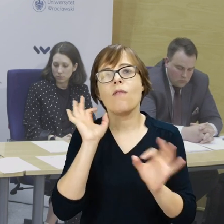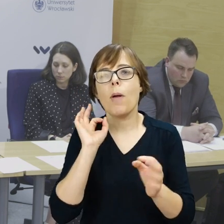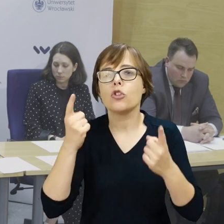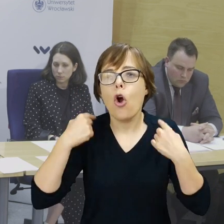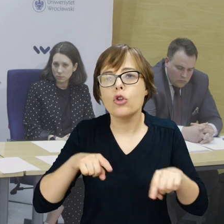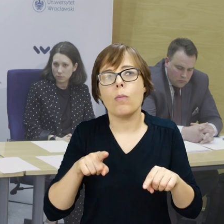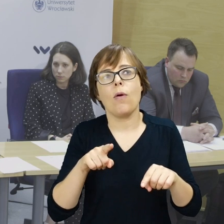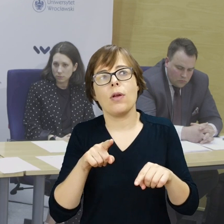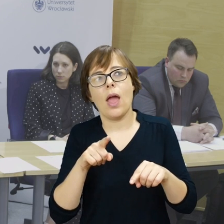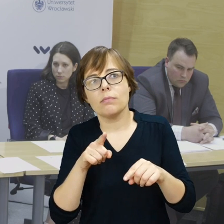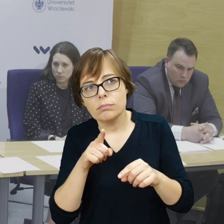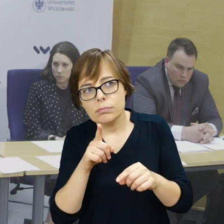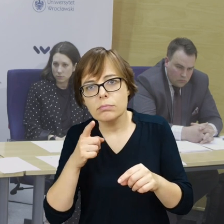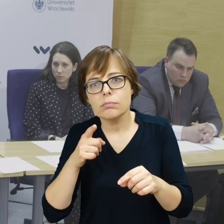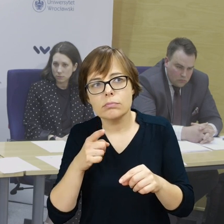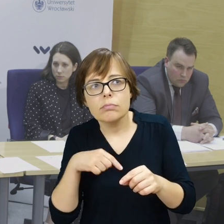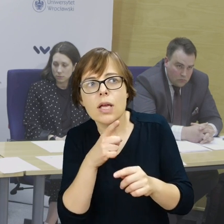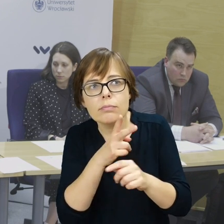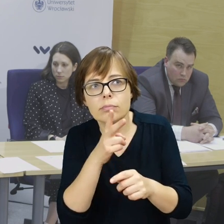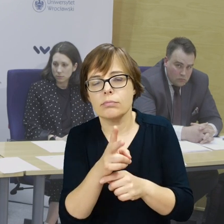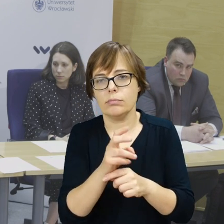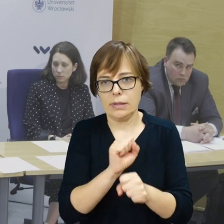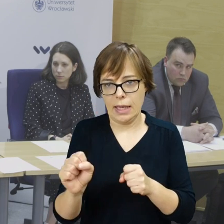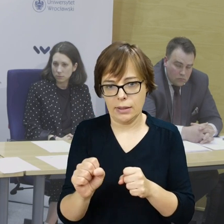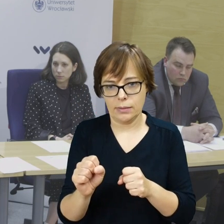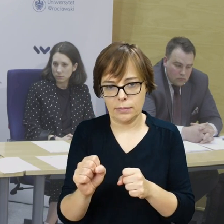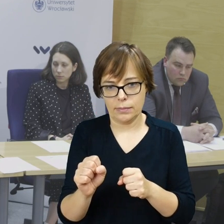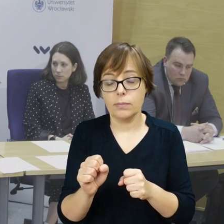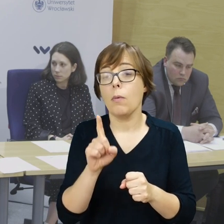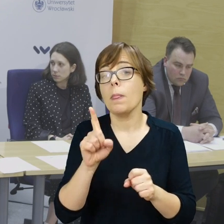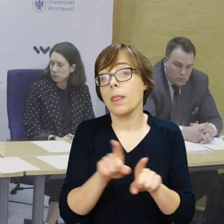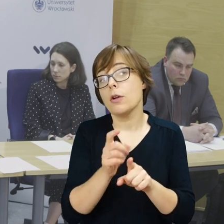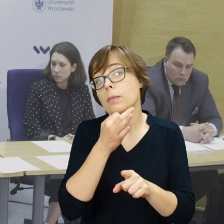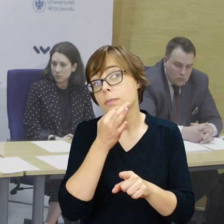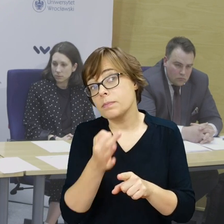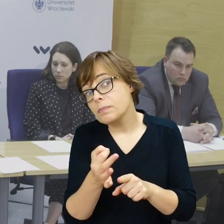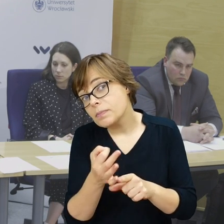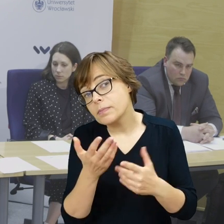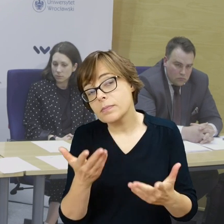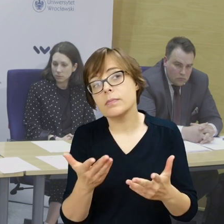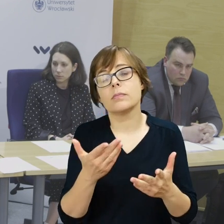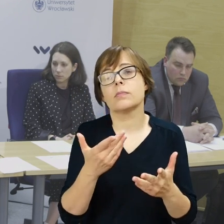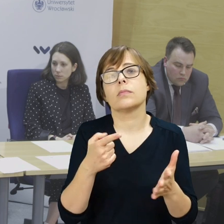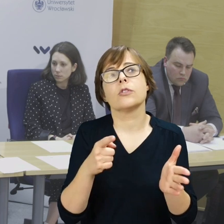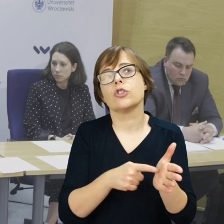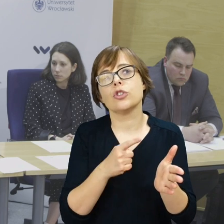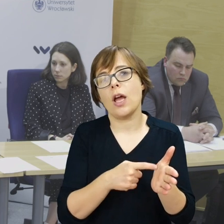tym administratorem danych osobowych, a kto wie, czy w ogóle administratorem, bo często państwo, procesor się do tego nie przyznaje w